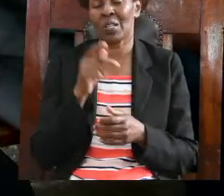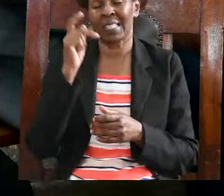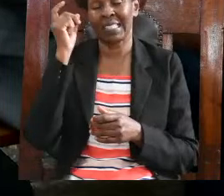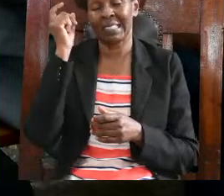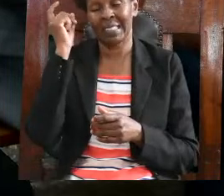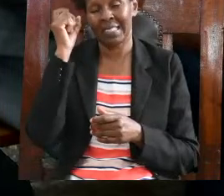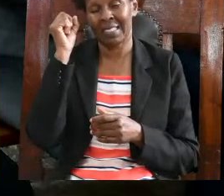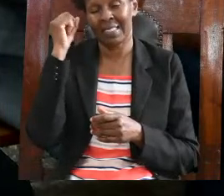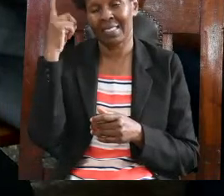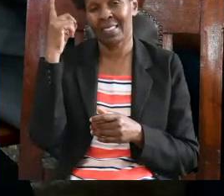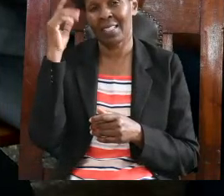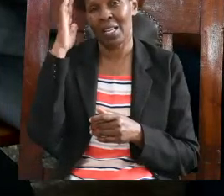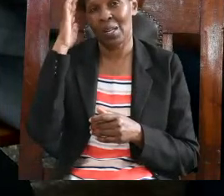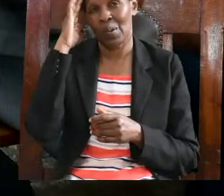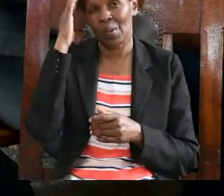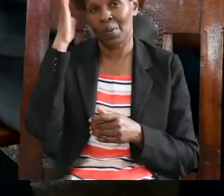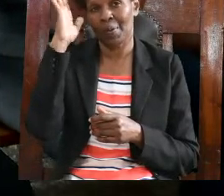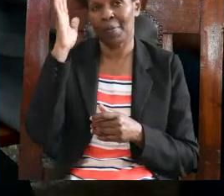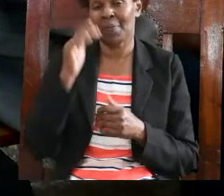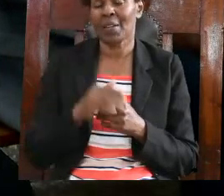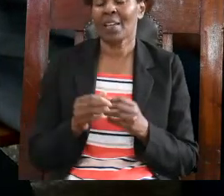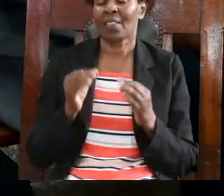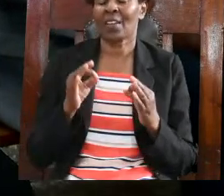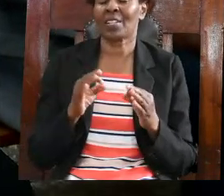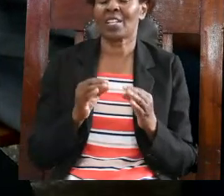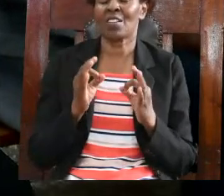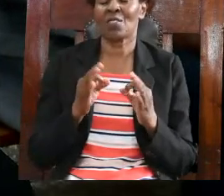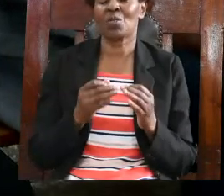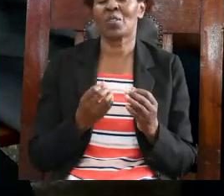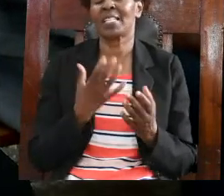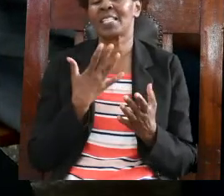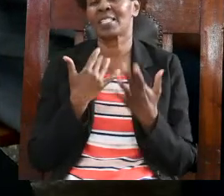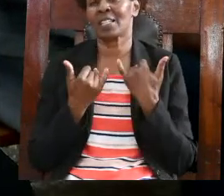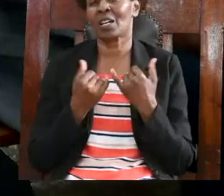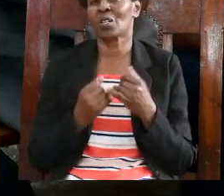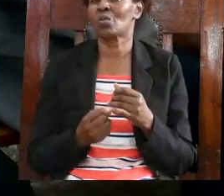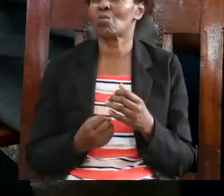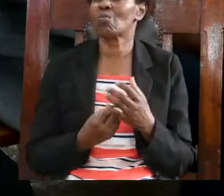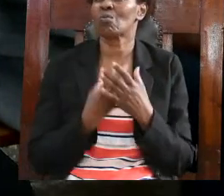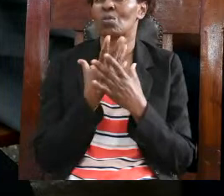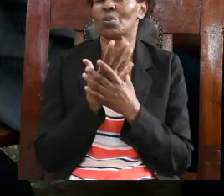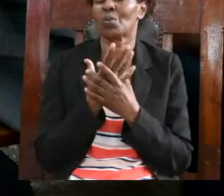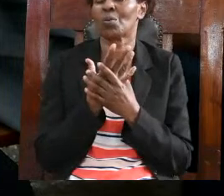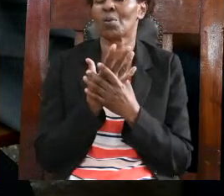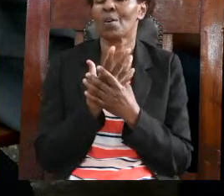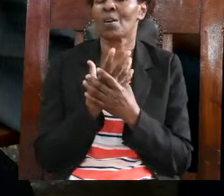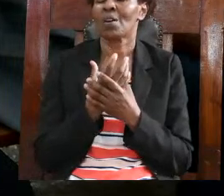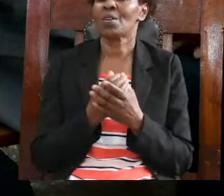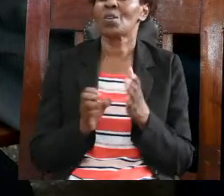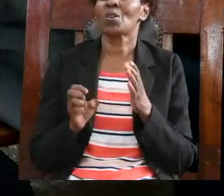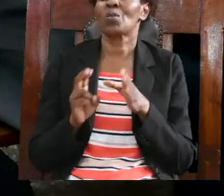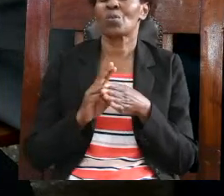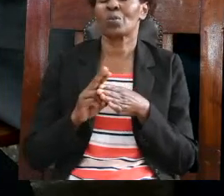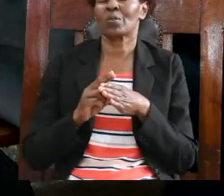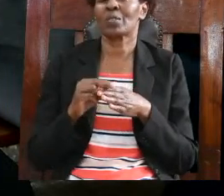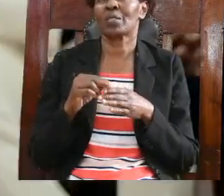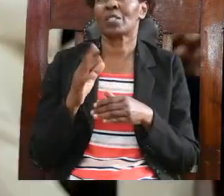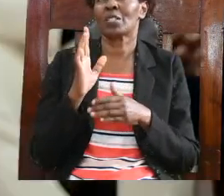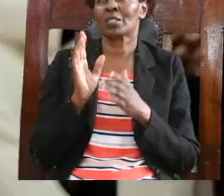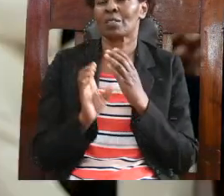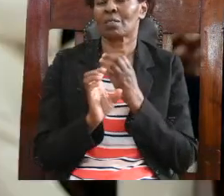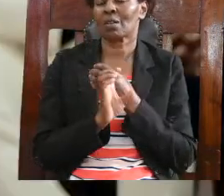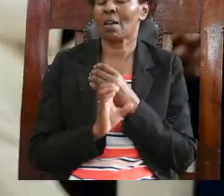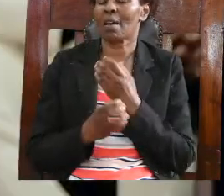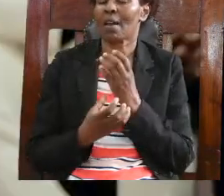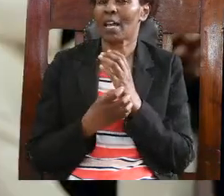hivyo, kama tutataka kukomaa kiroho, lazima tumuige Yesu Kristo. Jambo